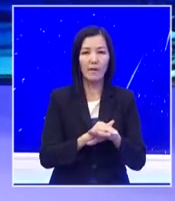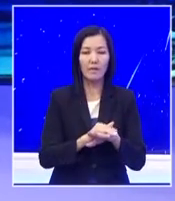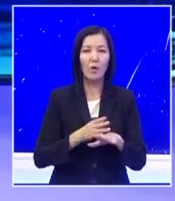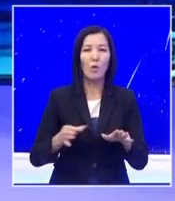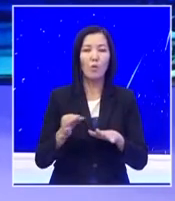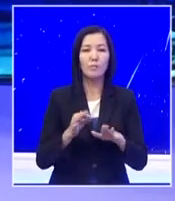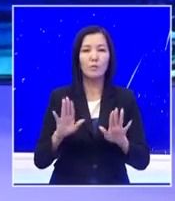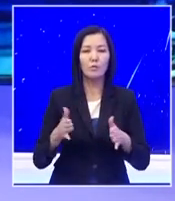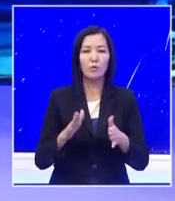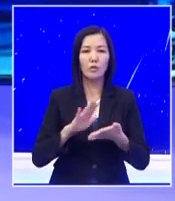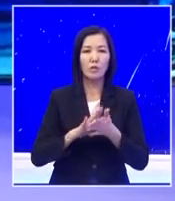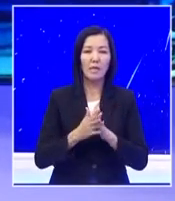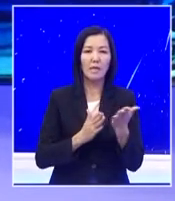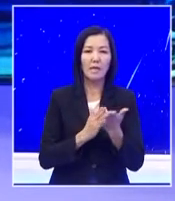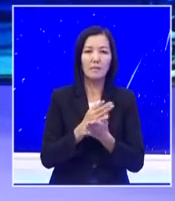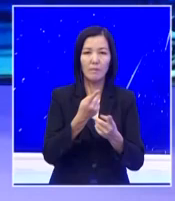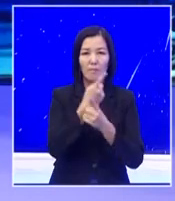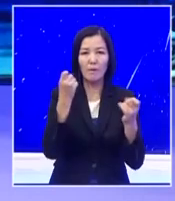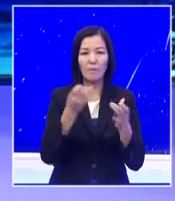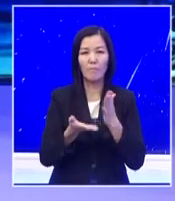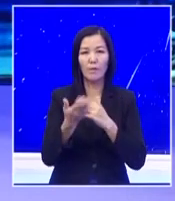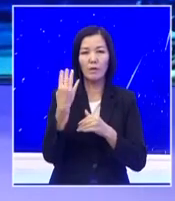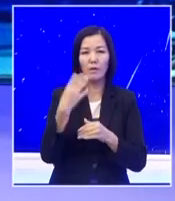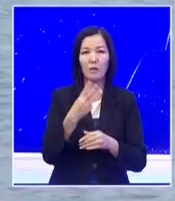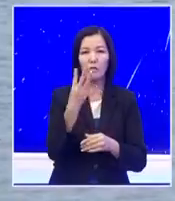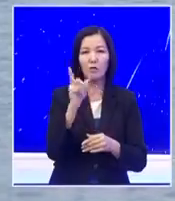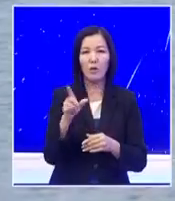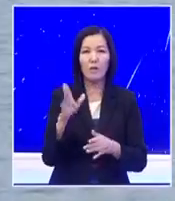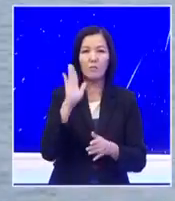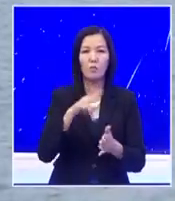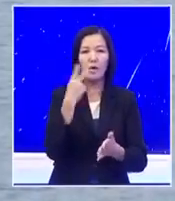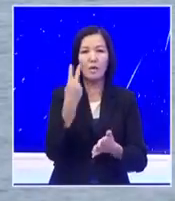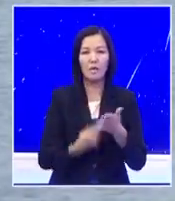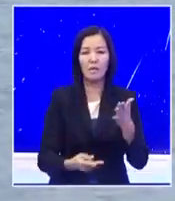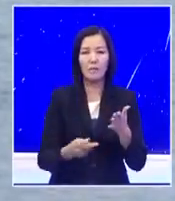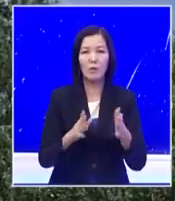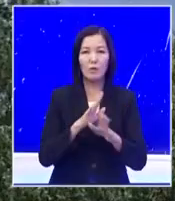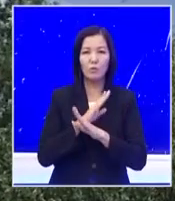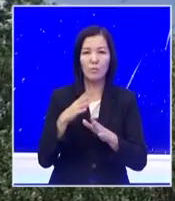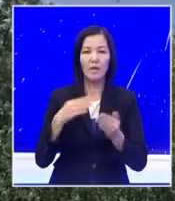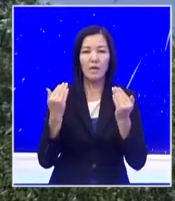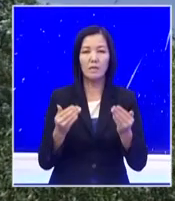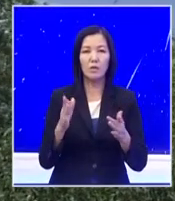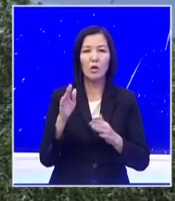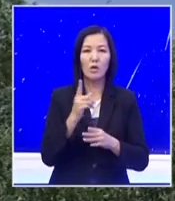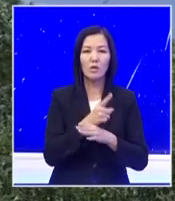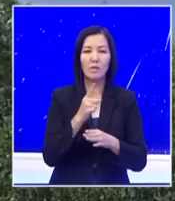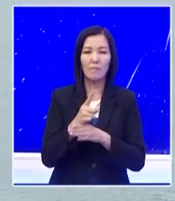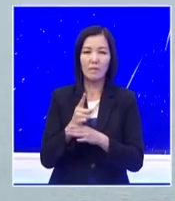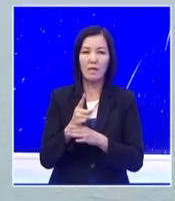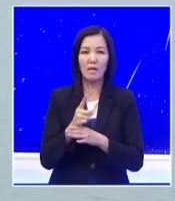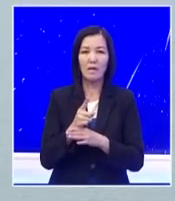төтенше жағдайлар департаменті қызметкерлерінің мәлімдеуінше былтыр 43 адам суға кетіп көз жұмған. Қазір суға шомылуға тыйым салынған